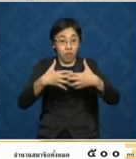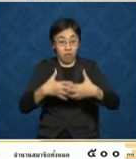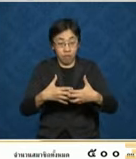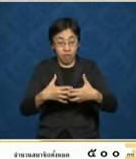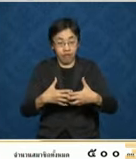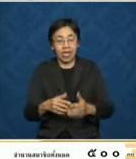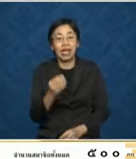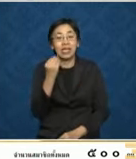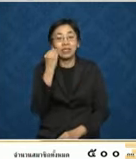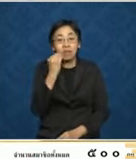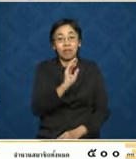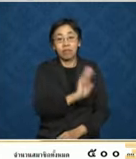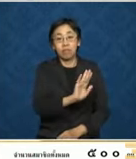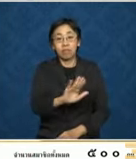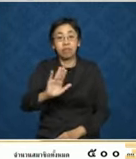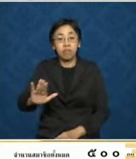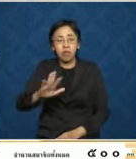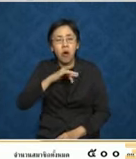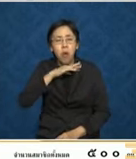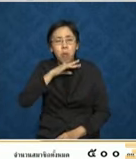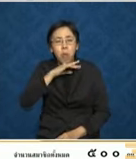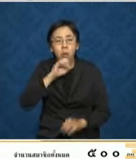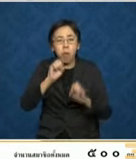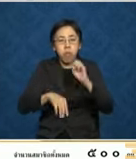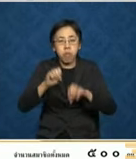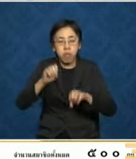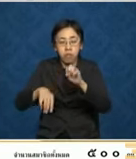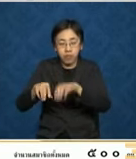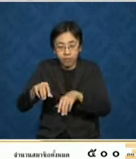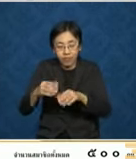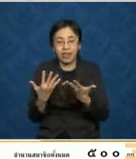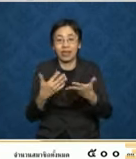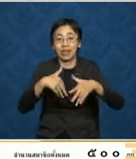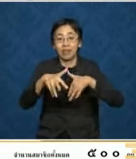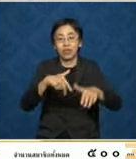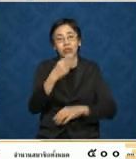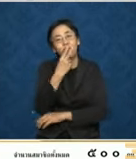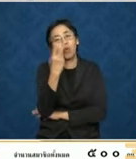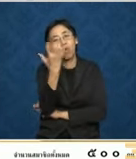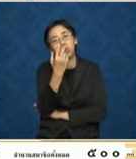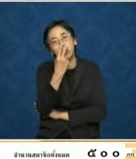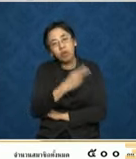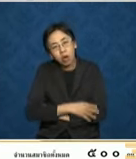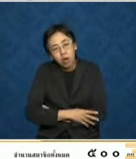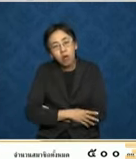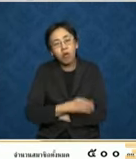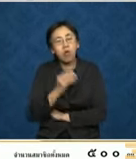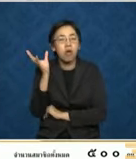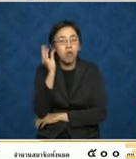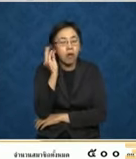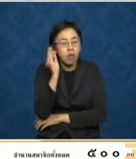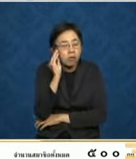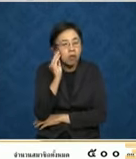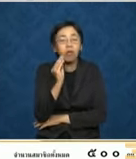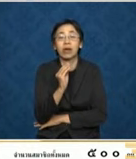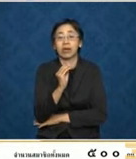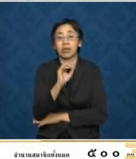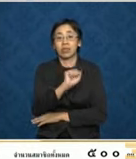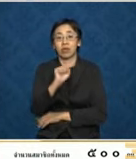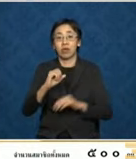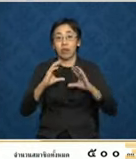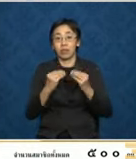ครัวเรือนให้กับท่านประธานและเพื่อนสมาชิกรวมถึงพี่น้องประชาชนที่กำลังติดตามรับฟังการถ่ายทอดสดของสภาผู้แทนราษฎ